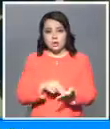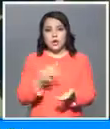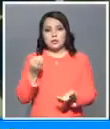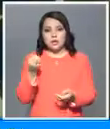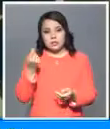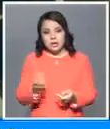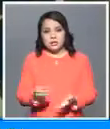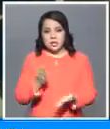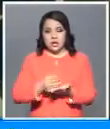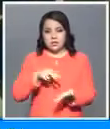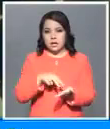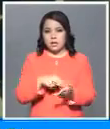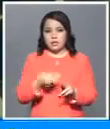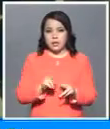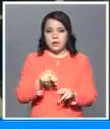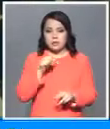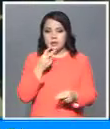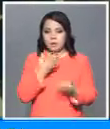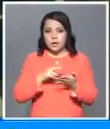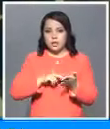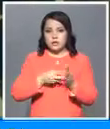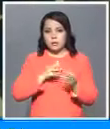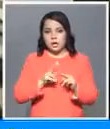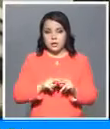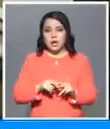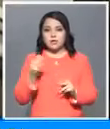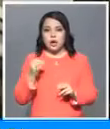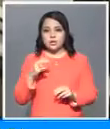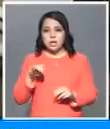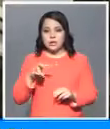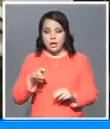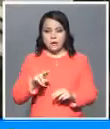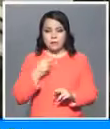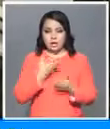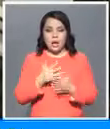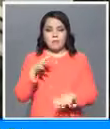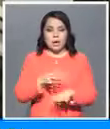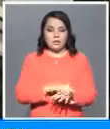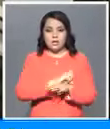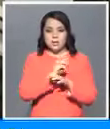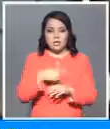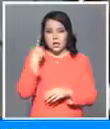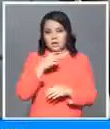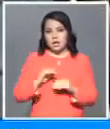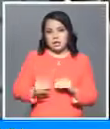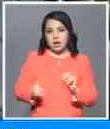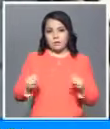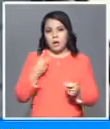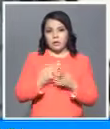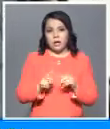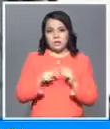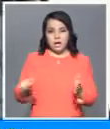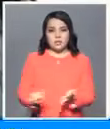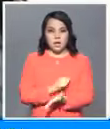бағадан әлдеқайда арзандап кеткен. Десе де жоспар бойынша Шотландия банкі толық жекешелендірмек. Сондықтан пакетті